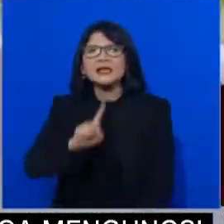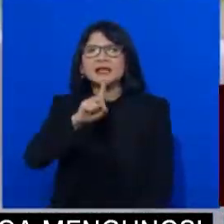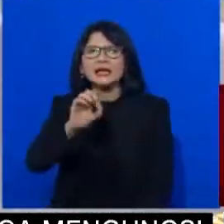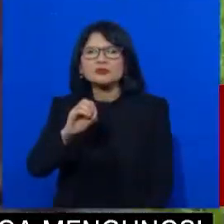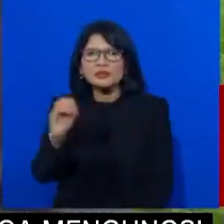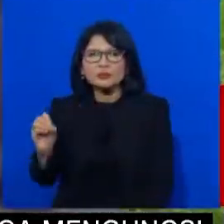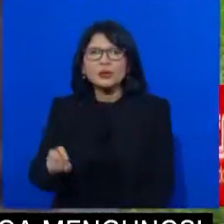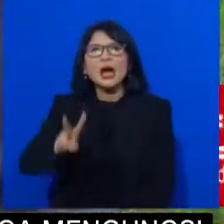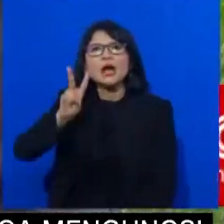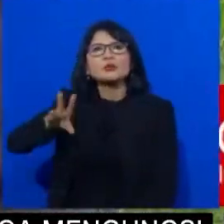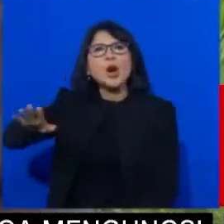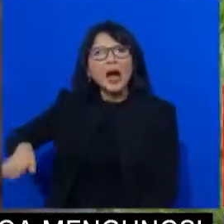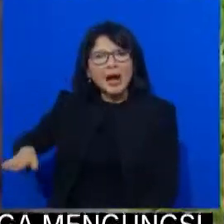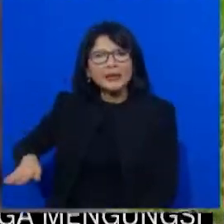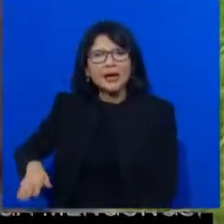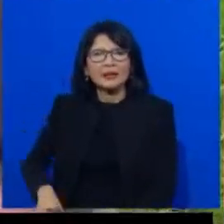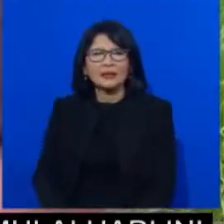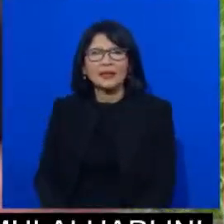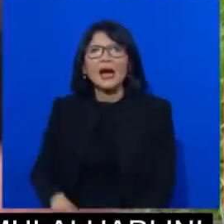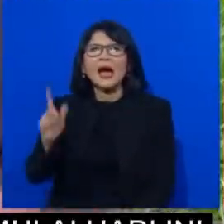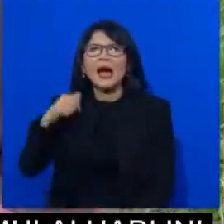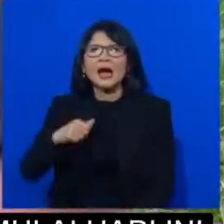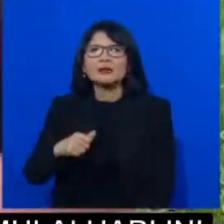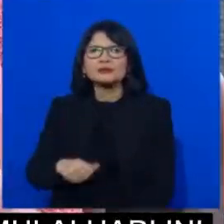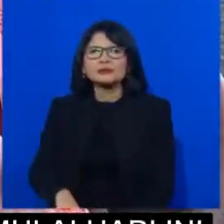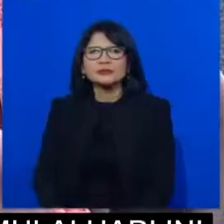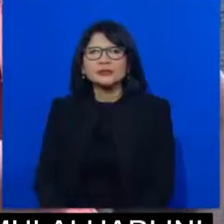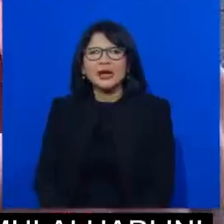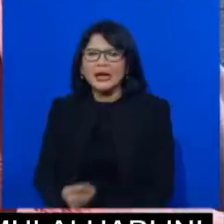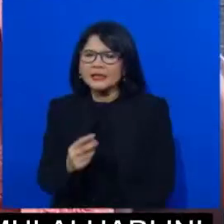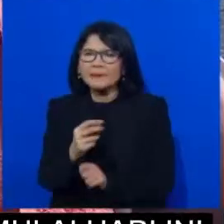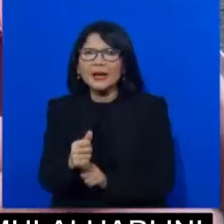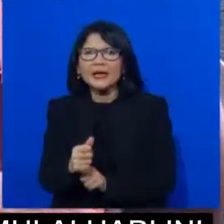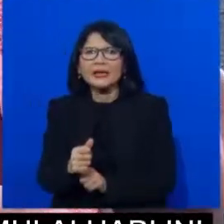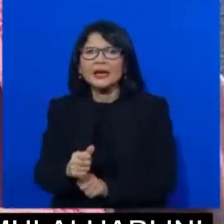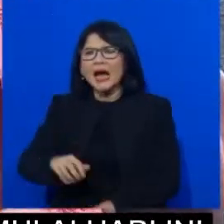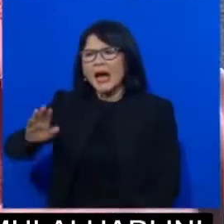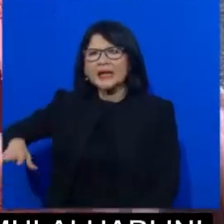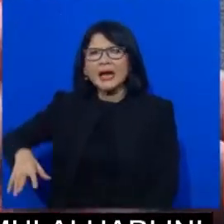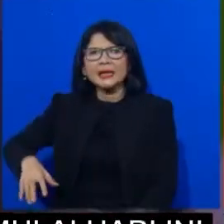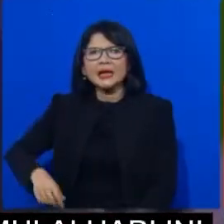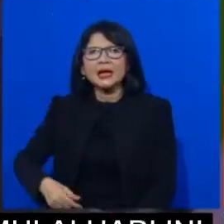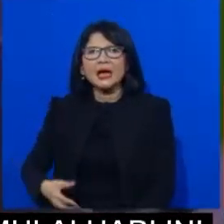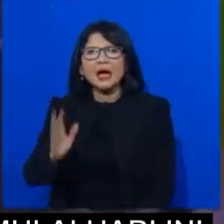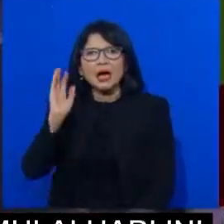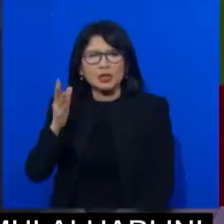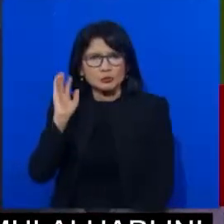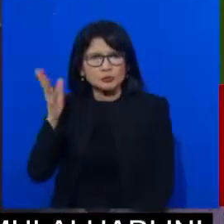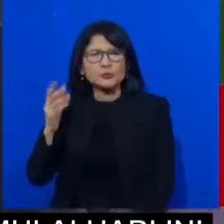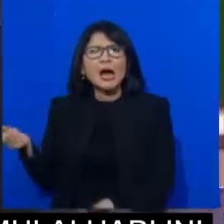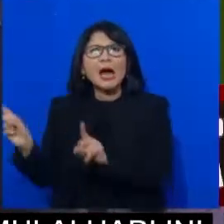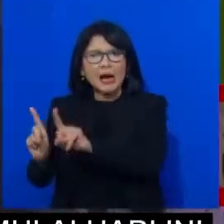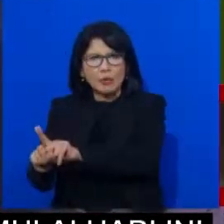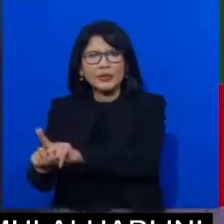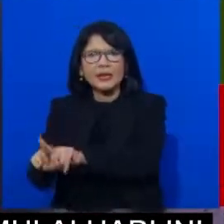Ayah dua anak ini juga masih harus membantu perekonomian putra-putranya yang telah berkeluarga, termasuk biaya